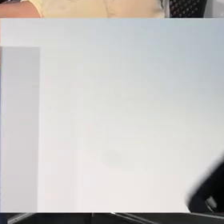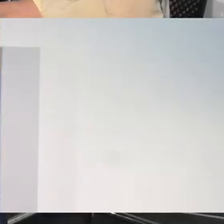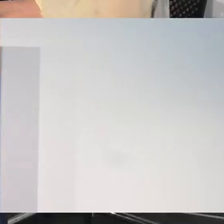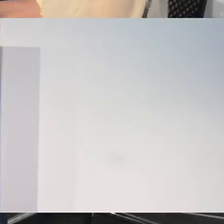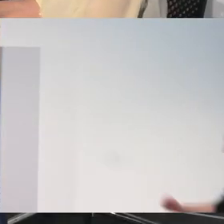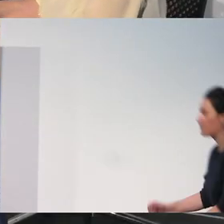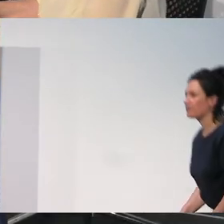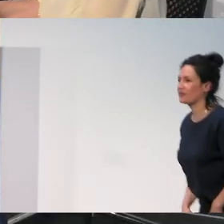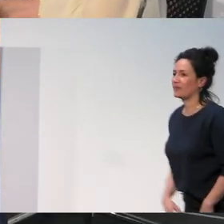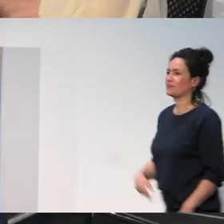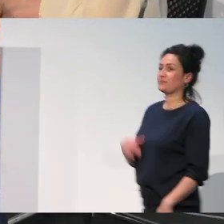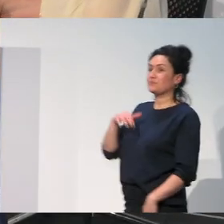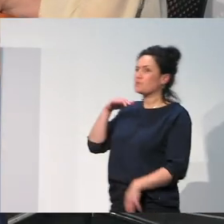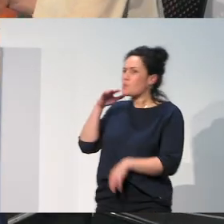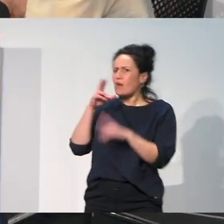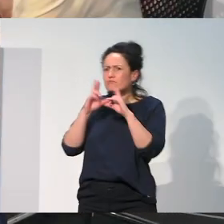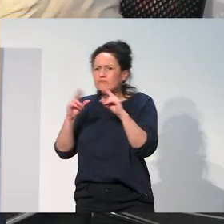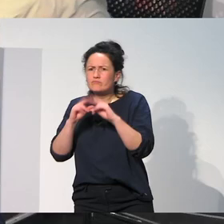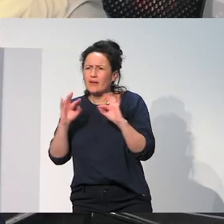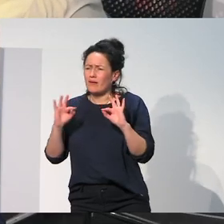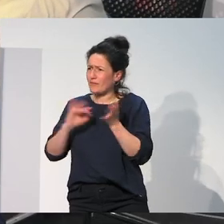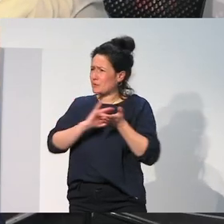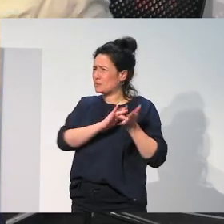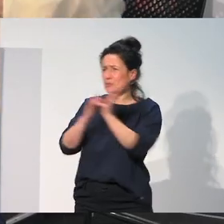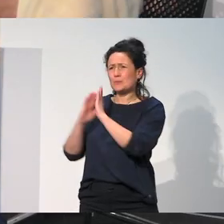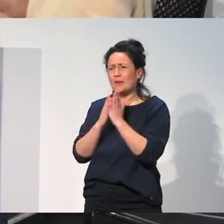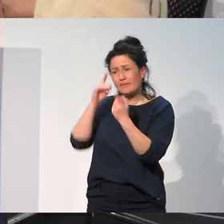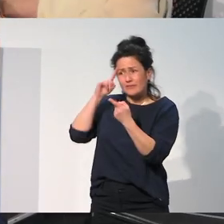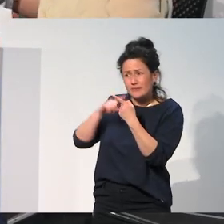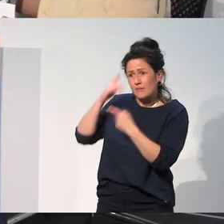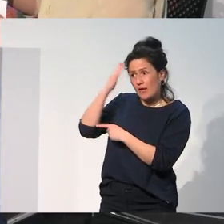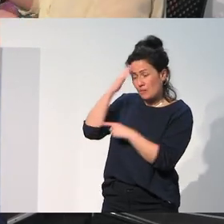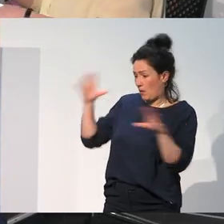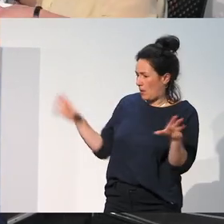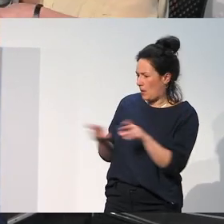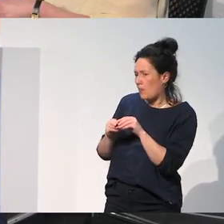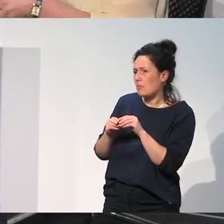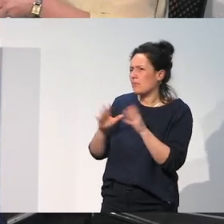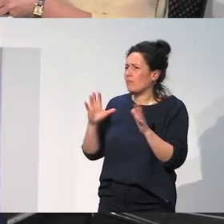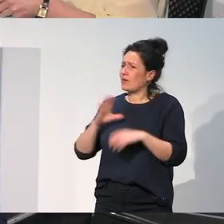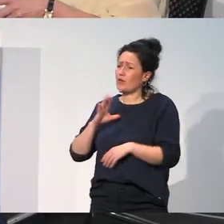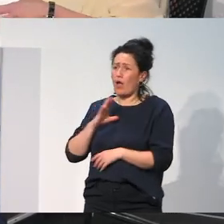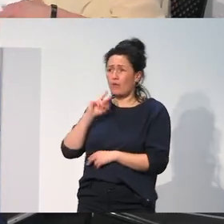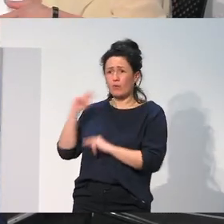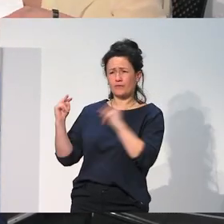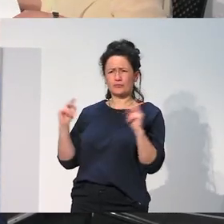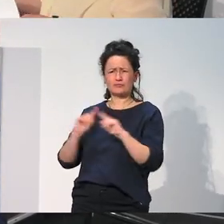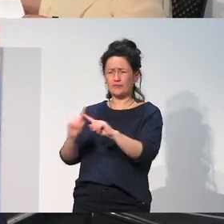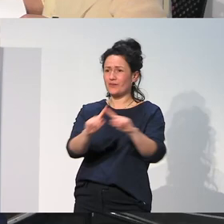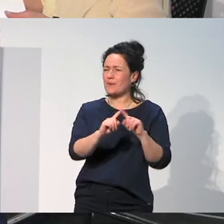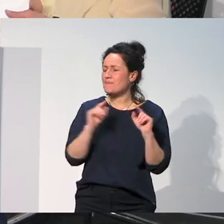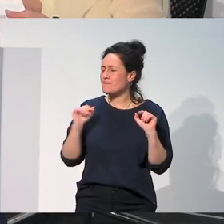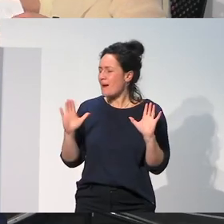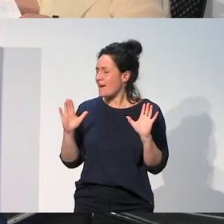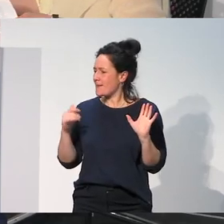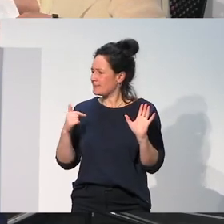animaux, parce qu'il y en a beaucoup. Et il y a beaucoup d'angles qui peuvent être intéressants aussi sur les animaux. Mais en tout cas, je trouve que c'est la première fois que je vois